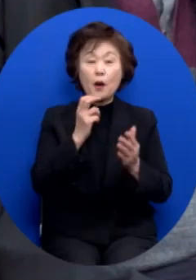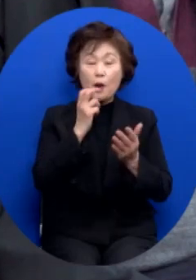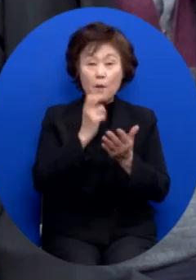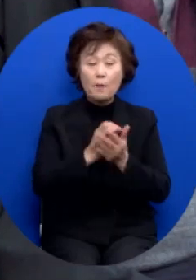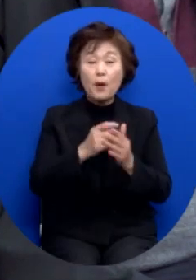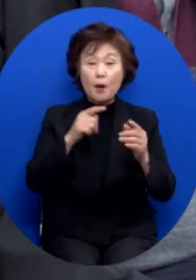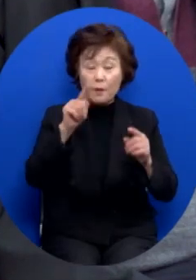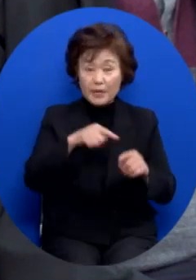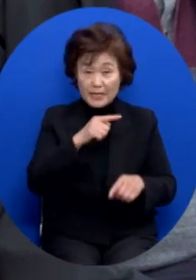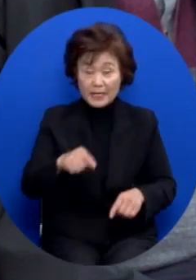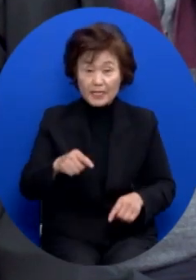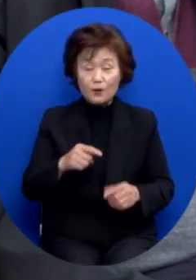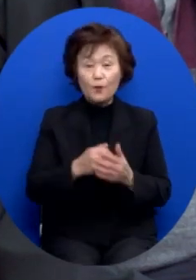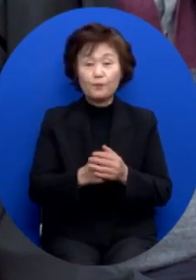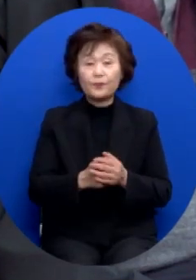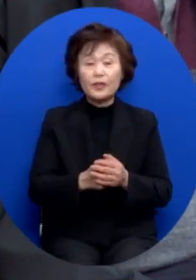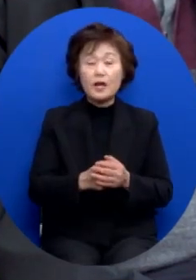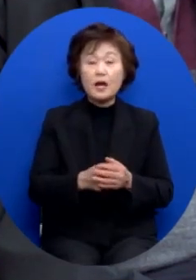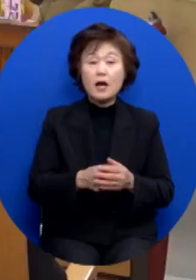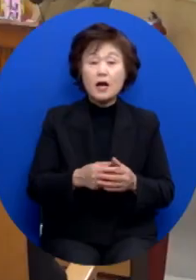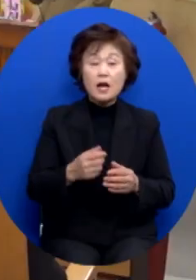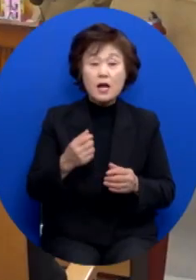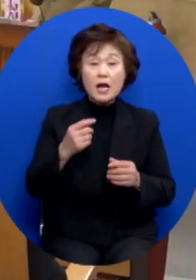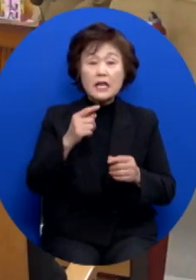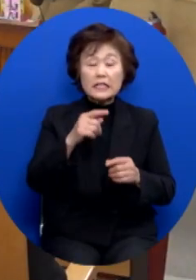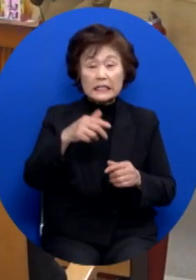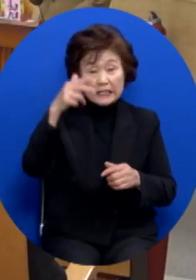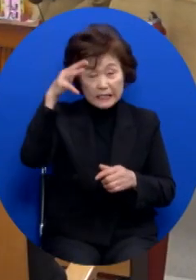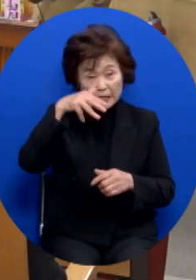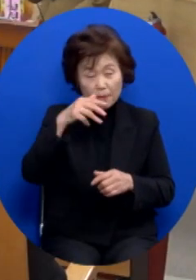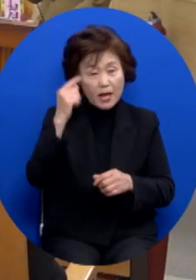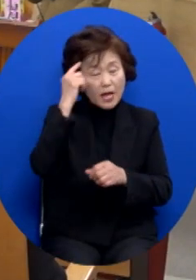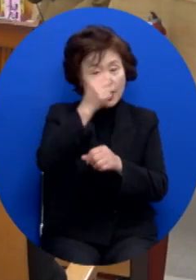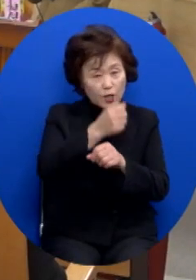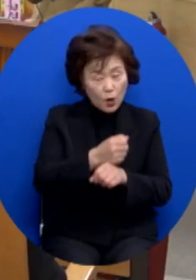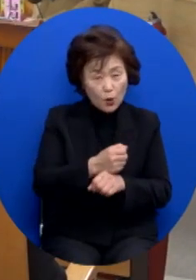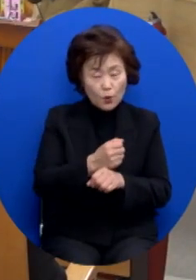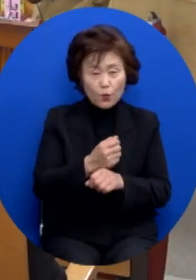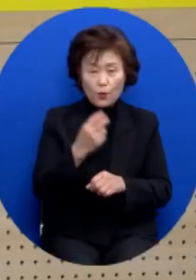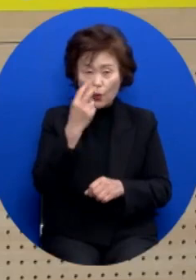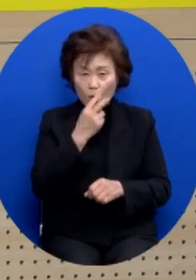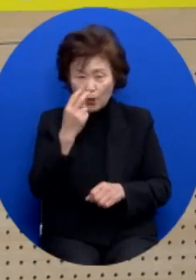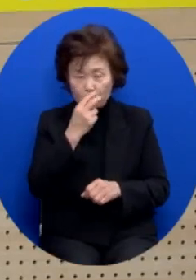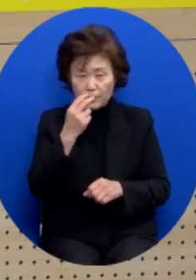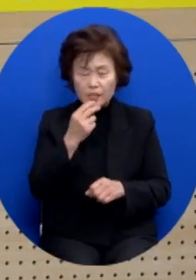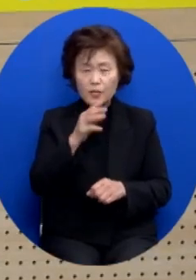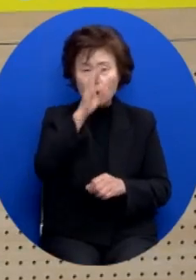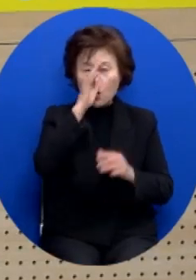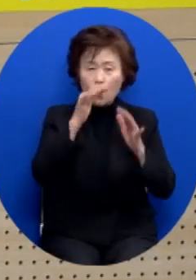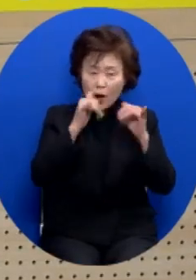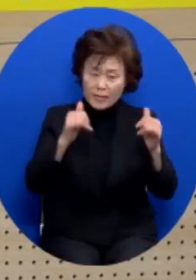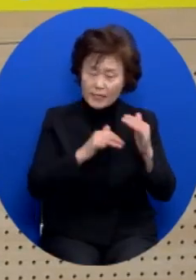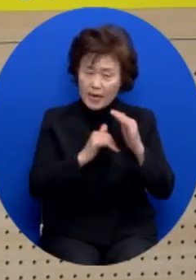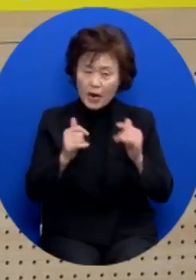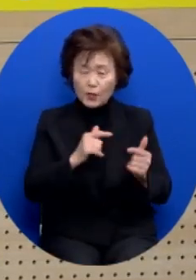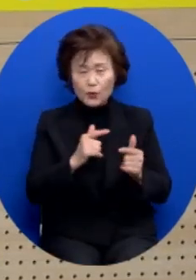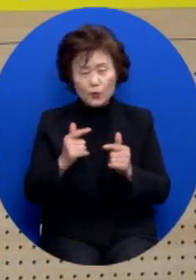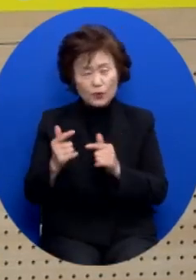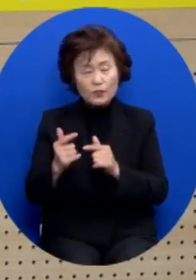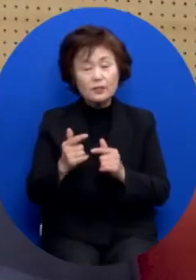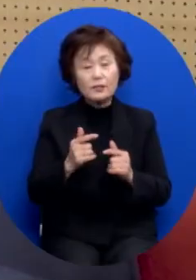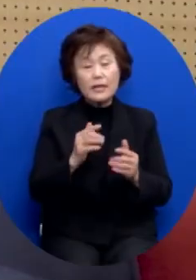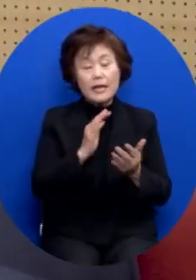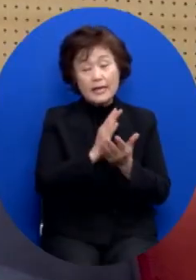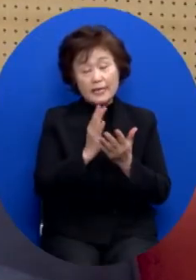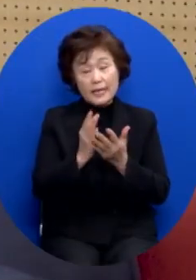설립허가를 받은 소사는 치매 연구와 검진 치매 역학 조사 치매환자 가족 지원 등 다양한 사업을